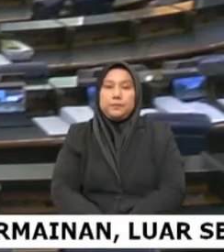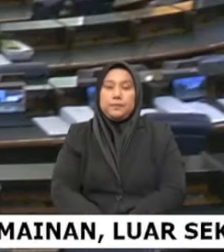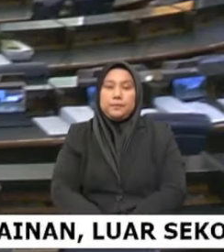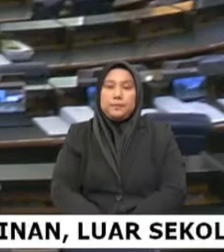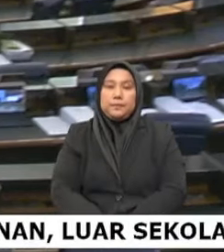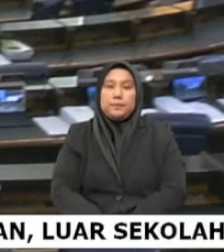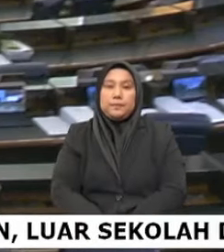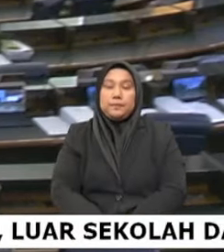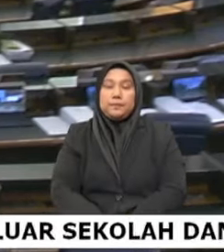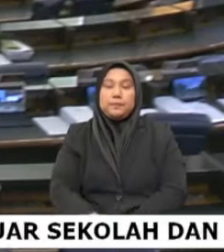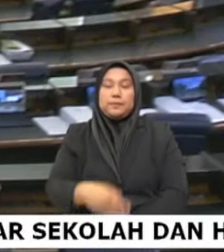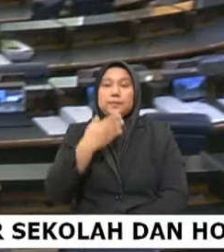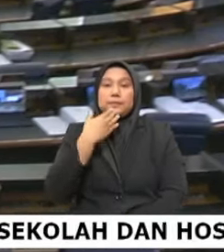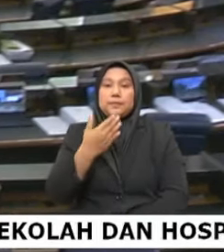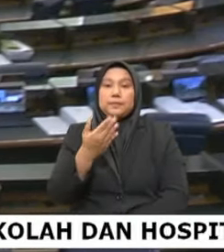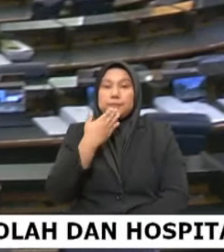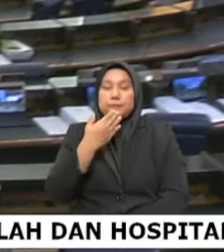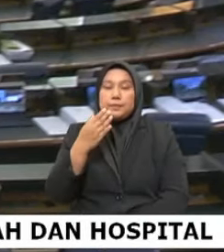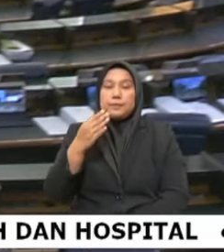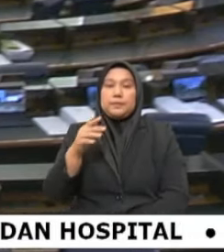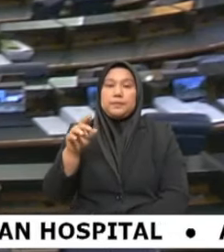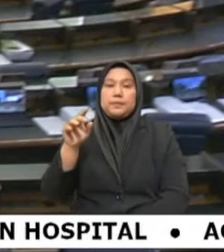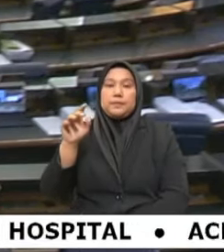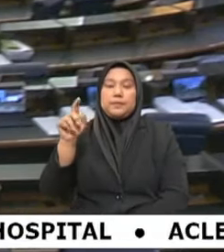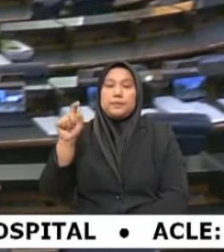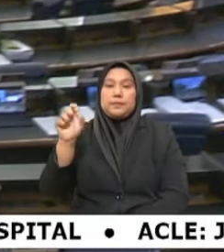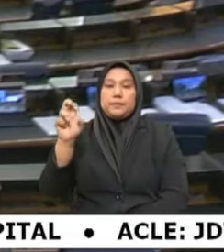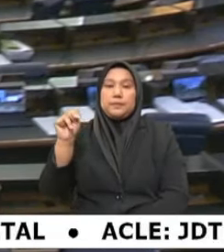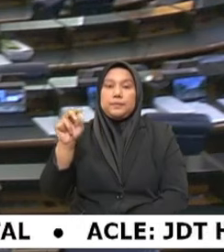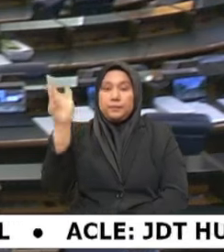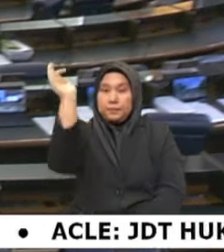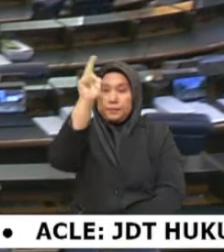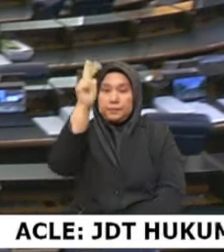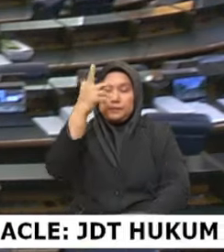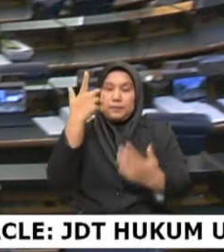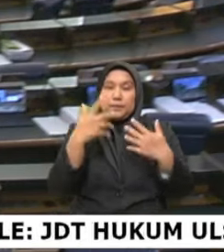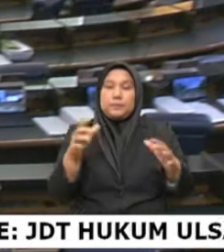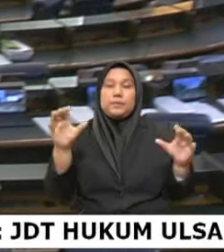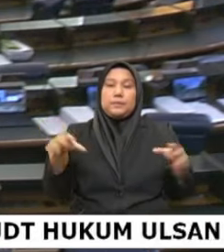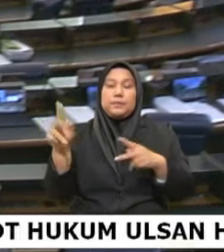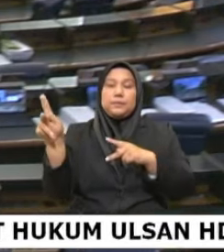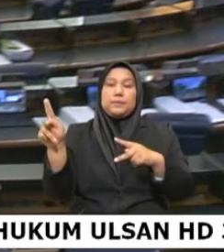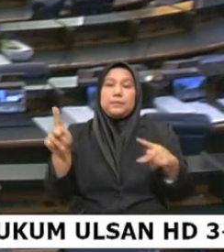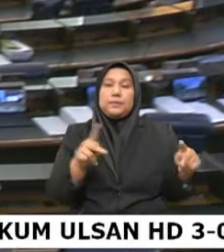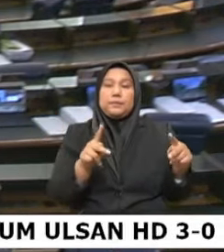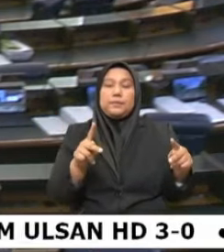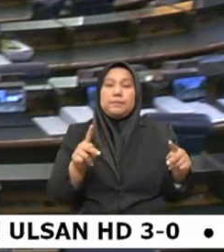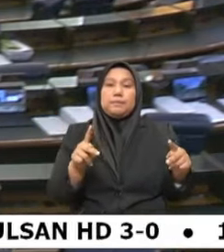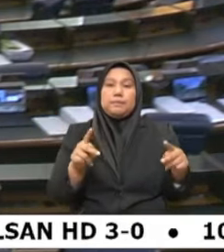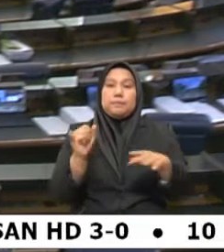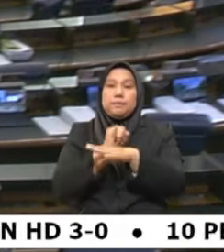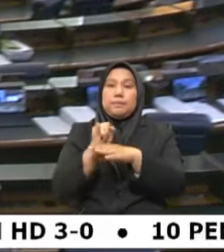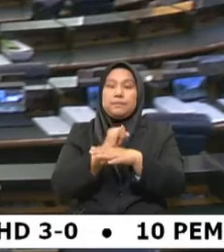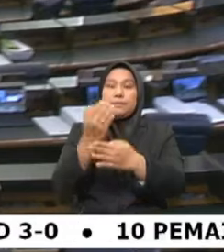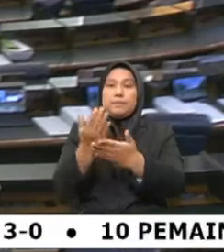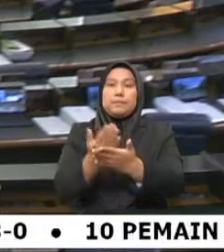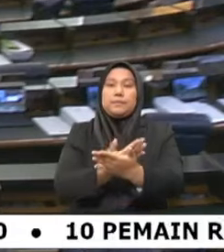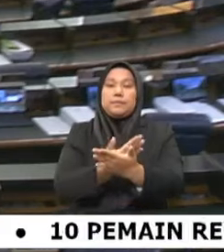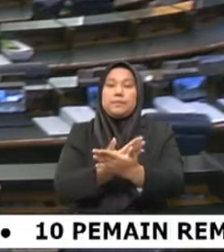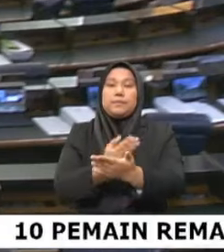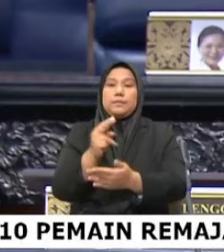Terima kasih Puan Yang Dipertua, terima kasih Tenom. Kerajaan telah melancarkan Pelan Induk Perindustrian Baharu